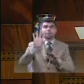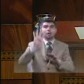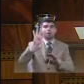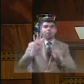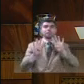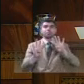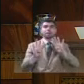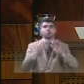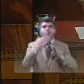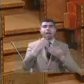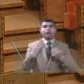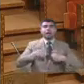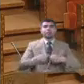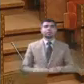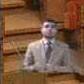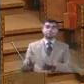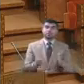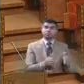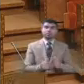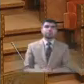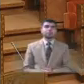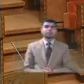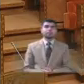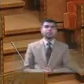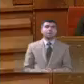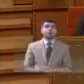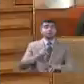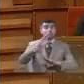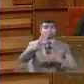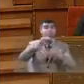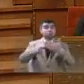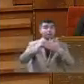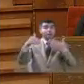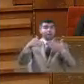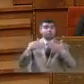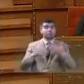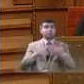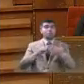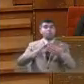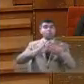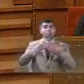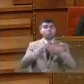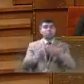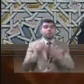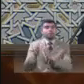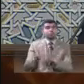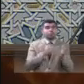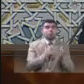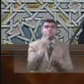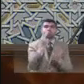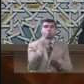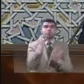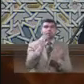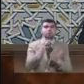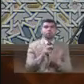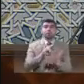10584. وشكرا سيد رئيس. شكرا. نشرع الآن في جدول الأعمال الذي يتضمن جزئين. يتعلق الجزء الأول